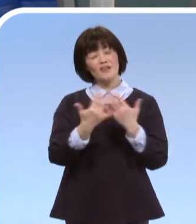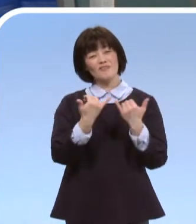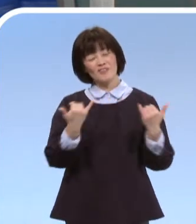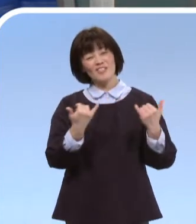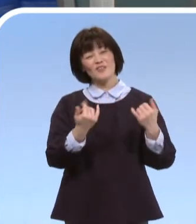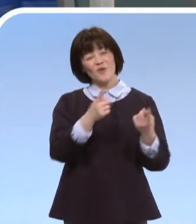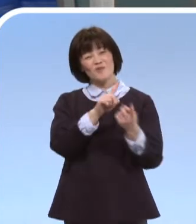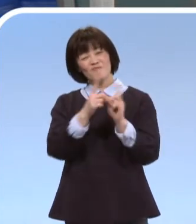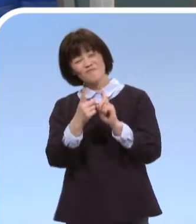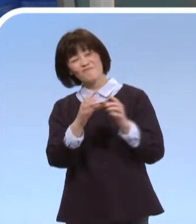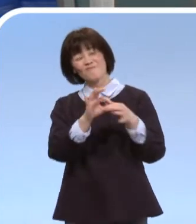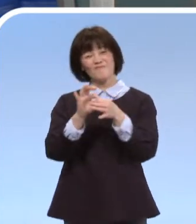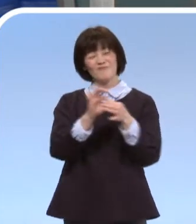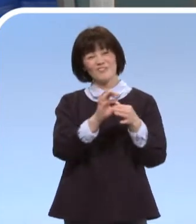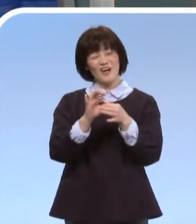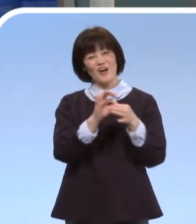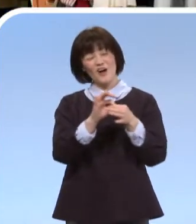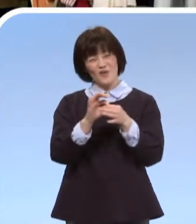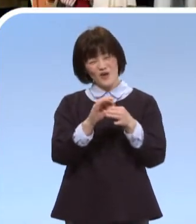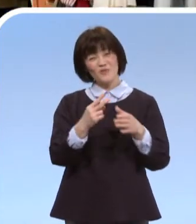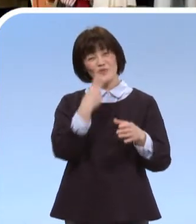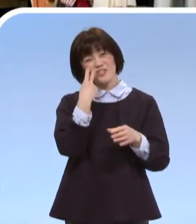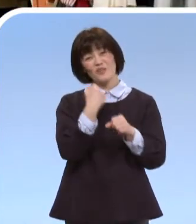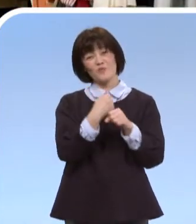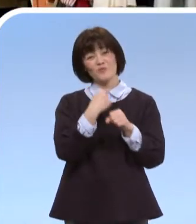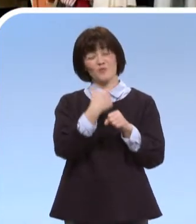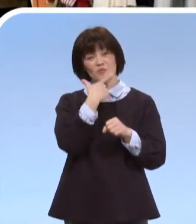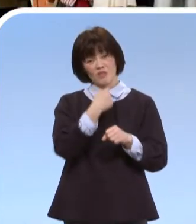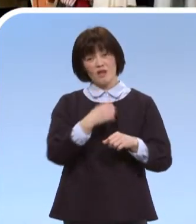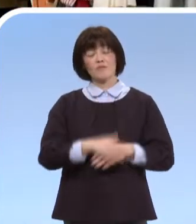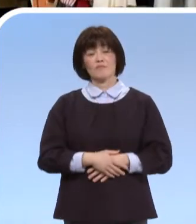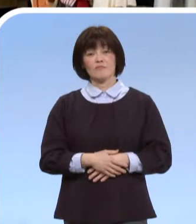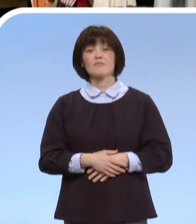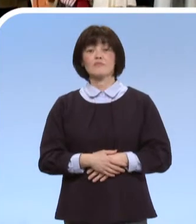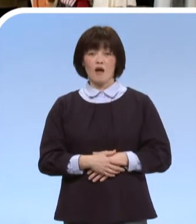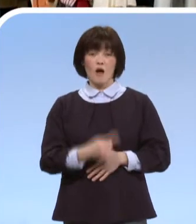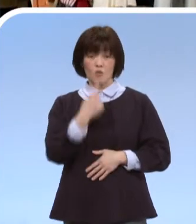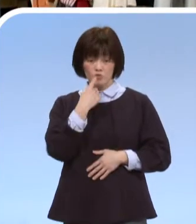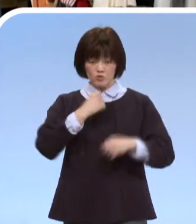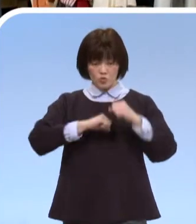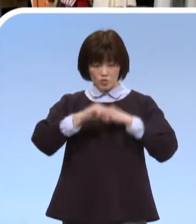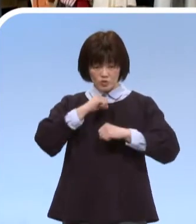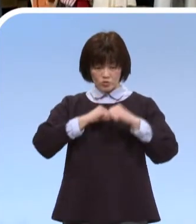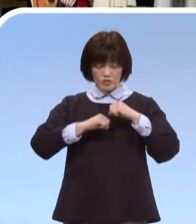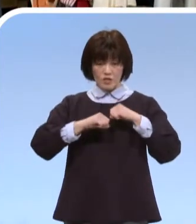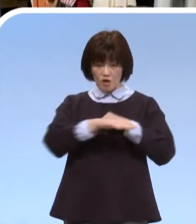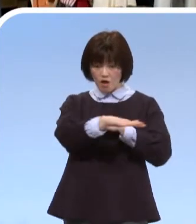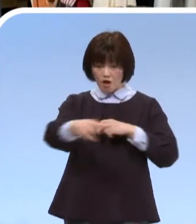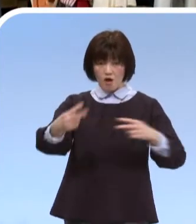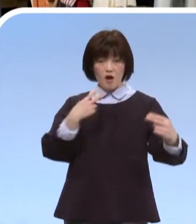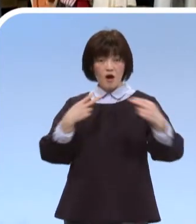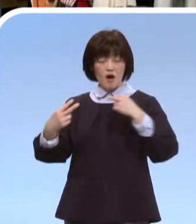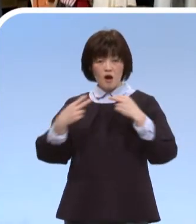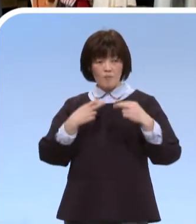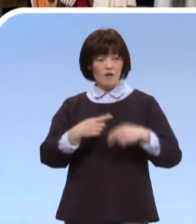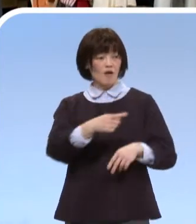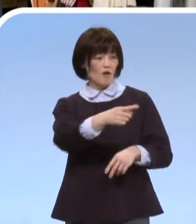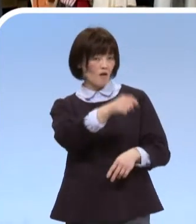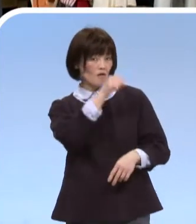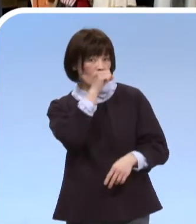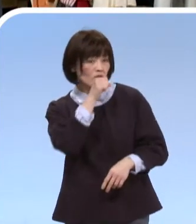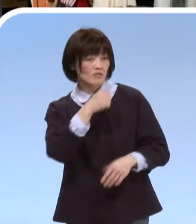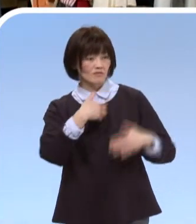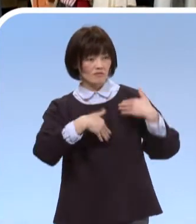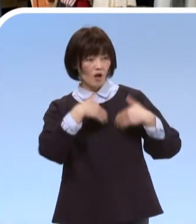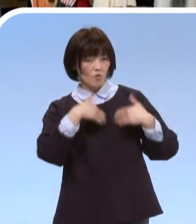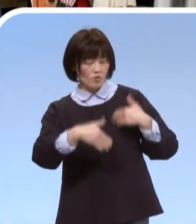りやすいような空気になったらいいなと思ってるんで、なんかうちがやって、あ、意外にああいうことやっていいんやとか、意外にああいうこと